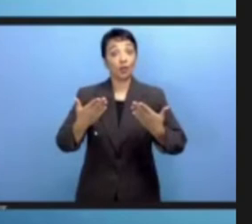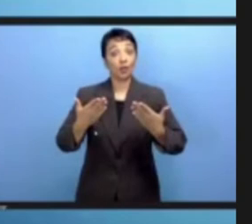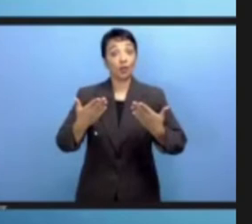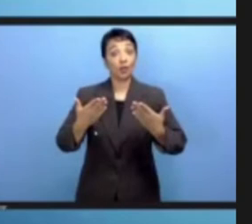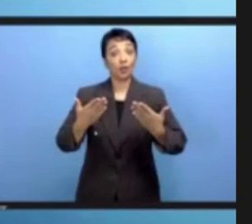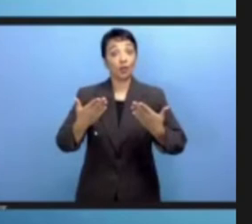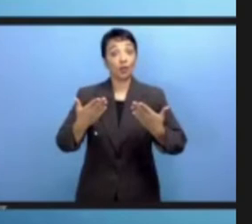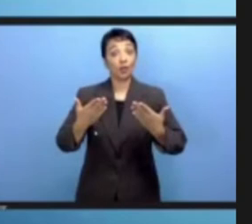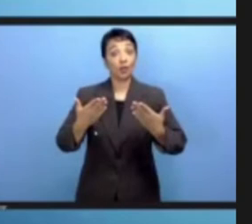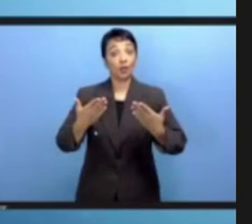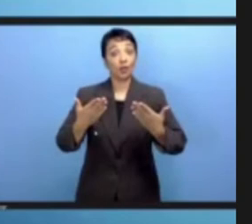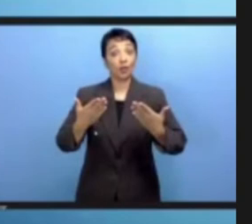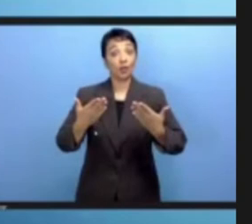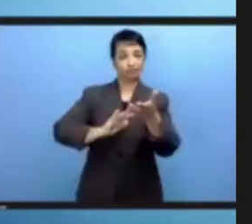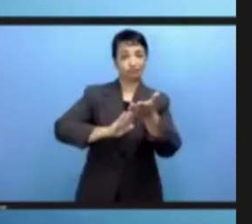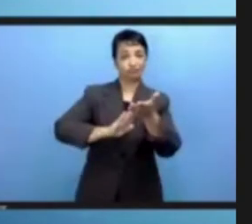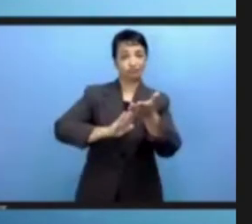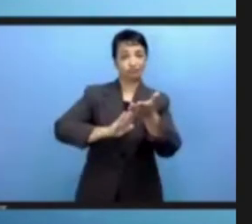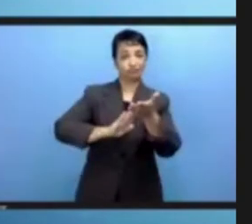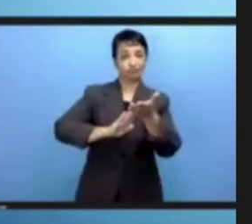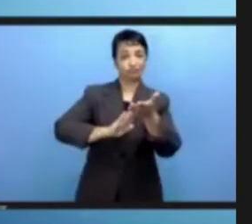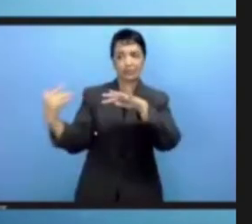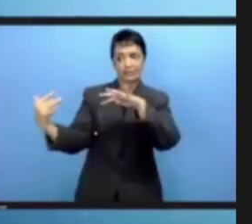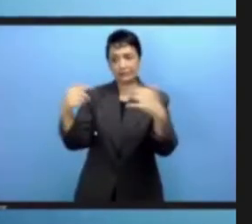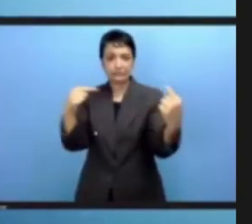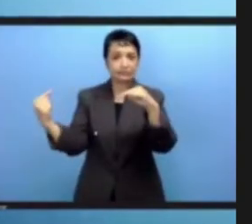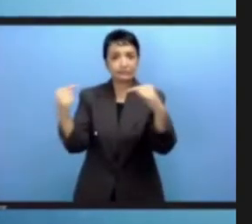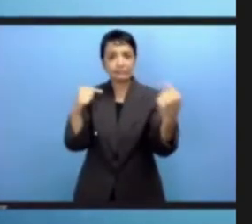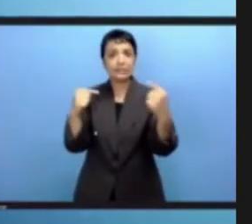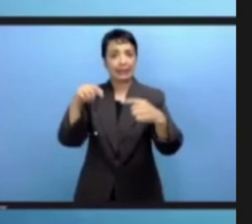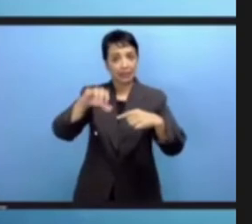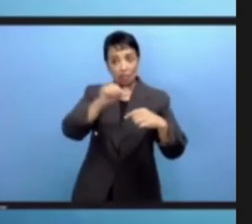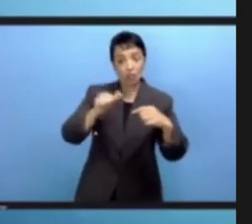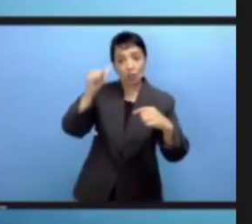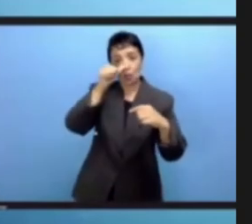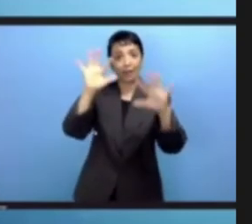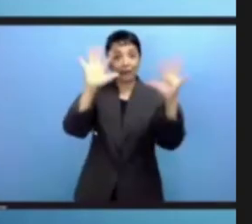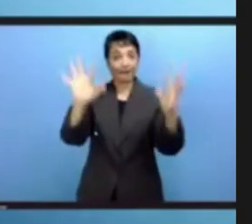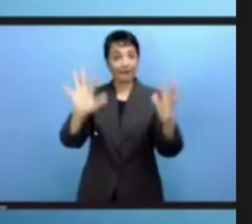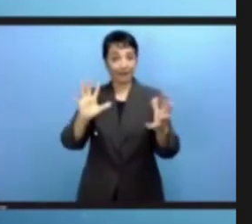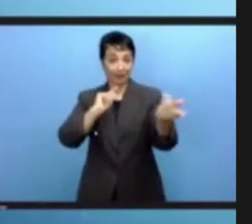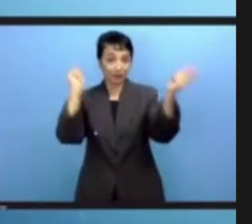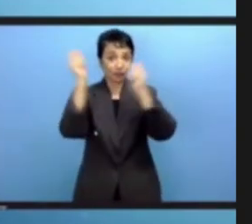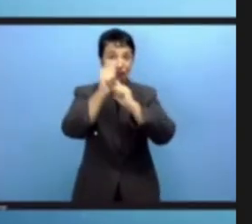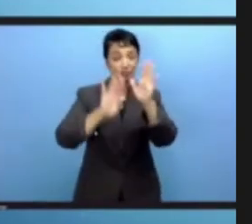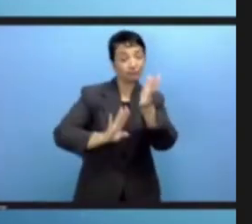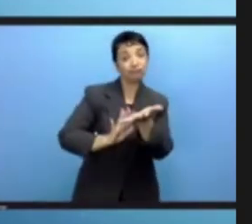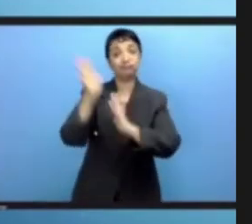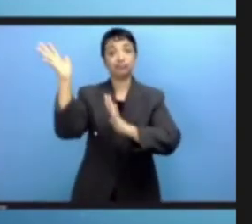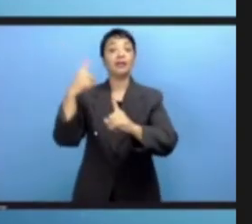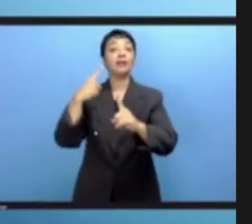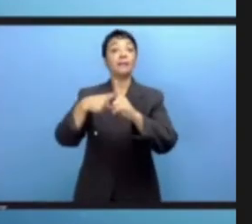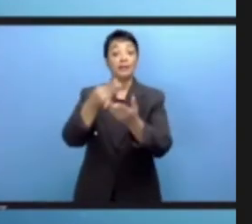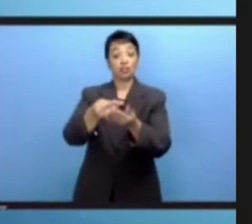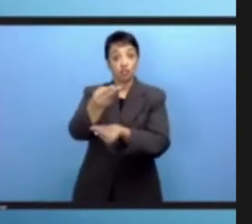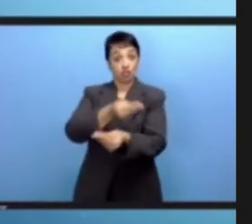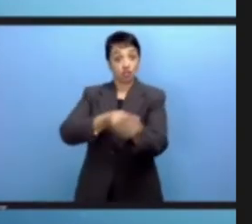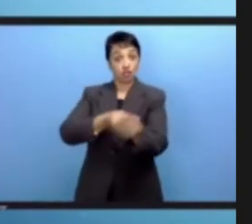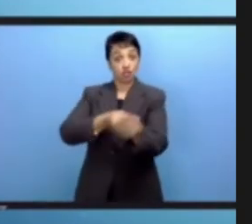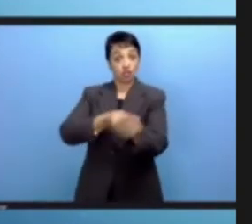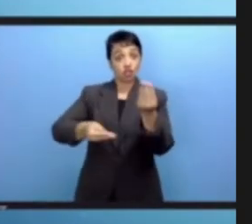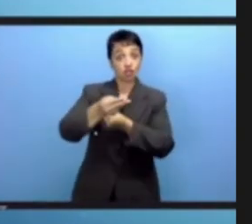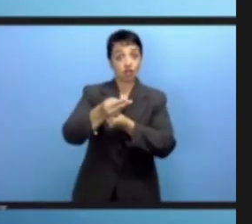Nous relevons des effets négatifs de la pandémie, des conflits, des vulnérabilités liées au changement climatique.